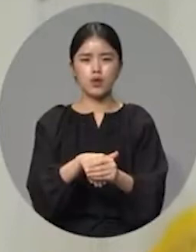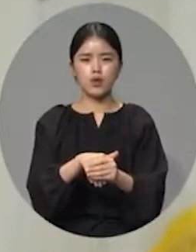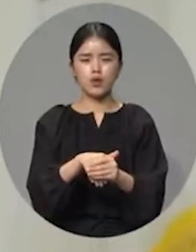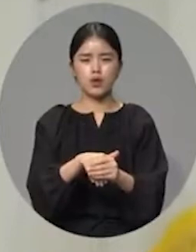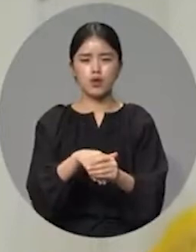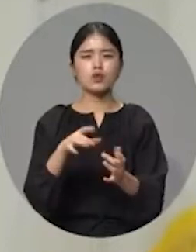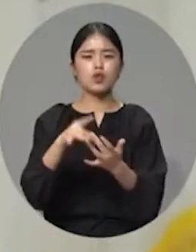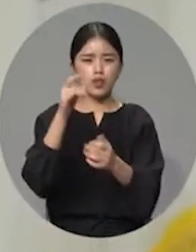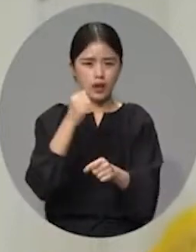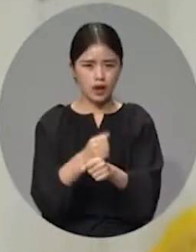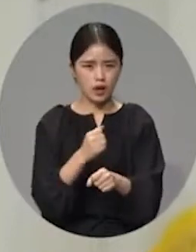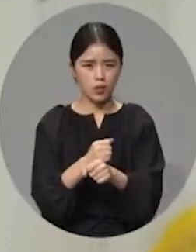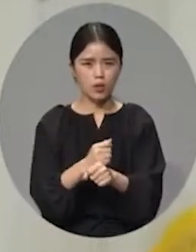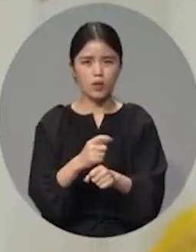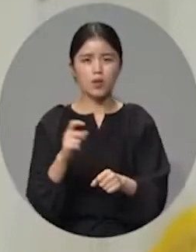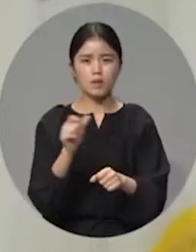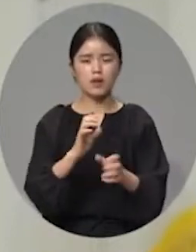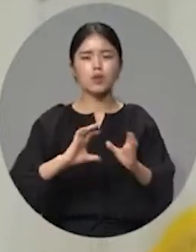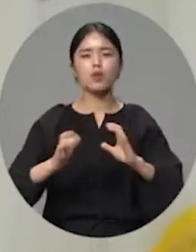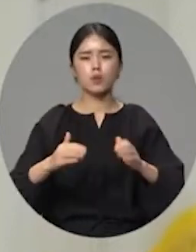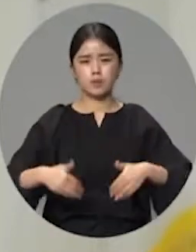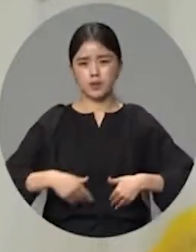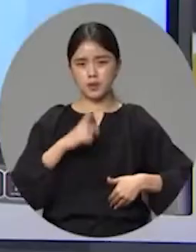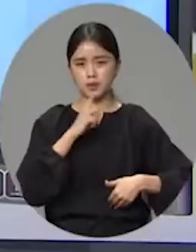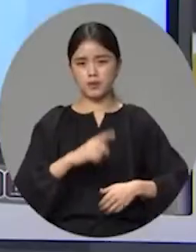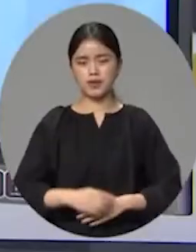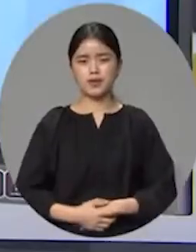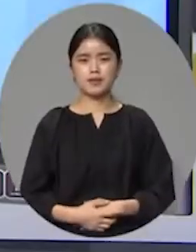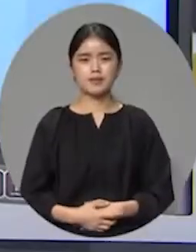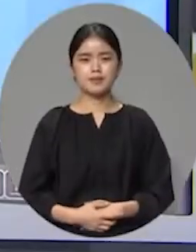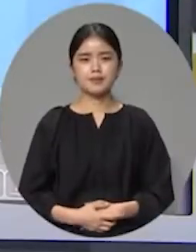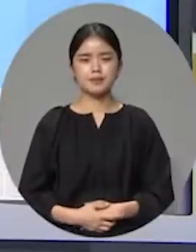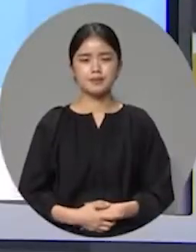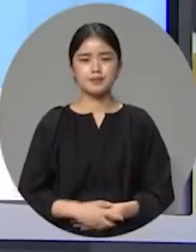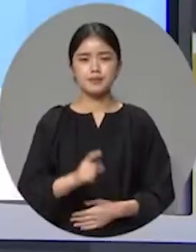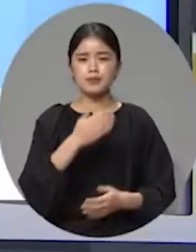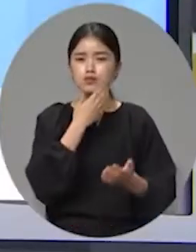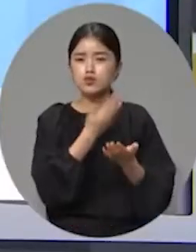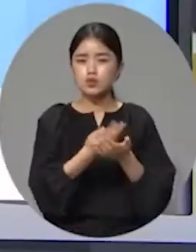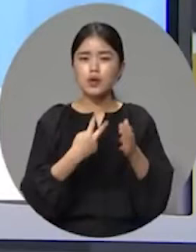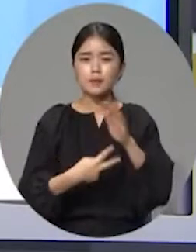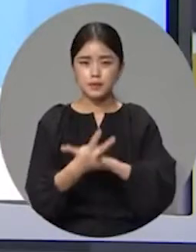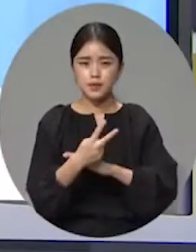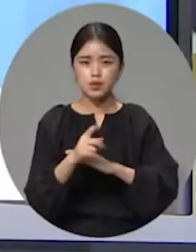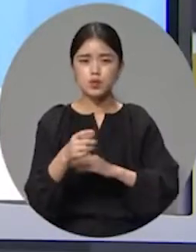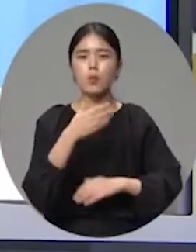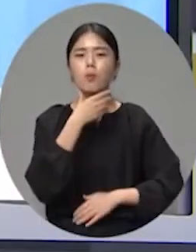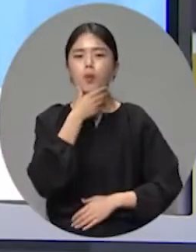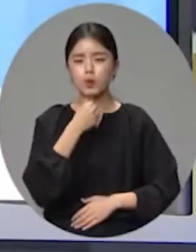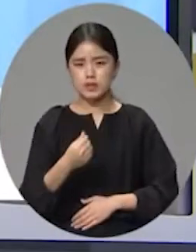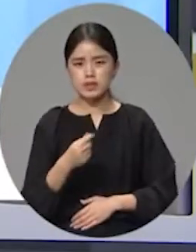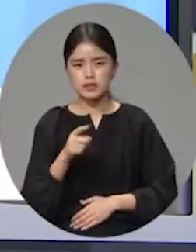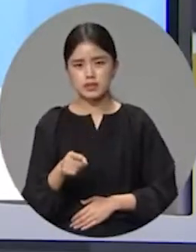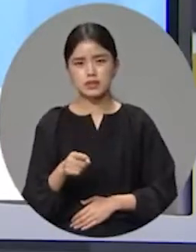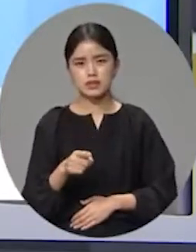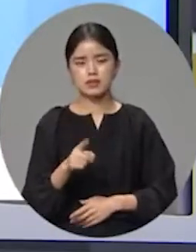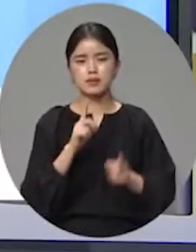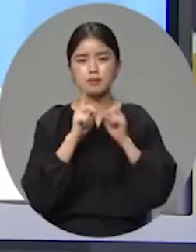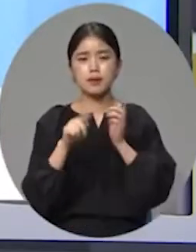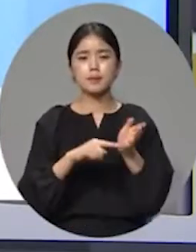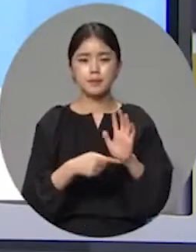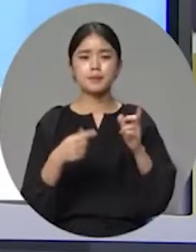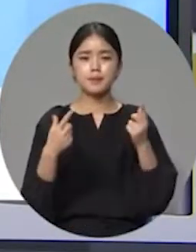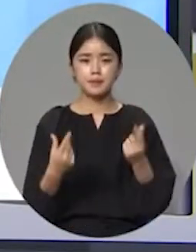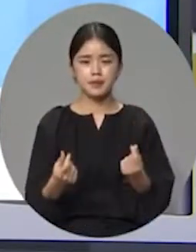생각하고 빠른 토론을 다시 한번 촉구합니다. 이 핵심 비전으로 복지를 또 한번 제시를